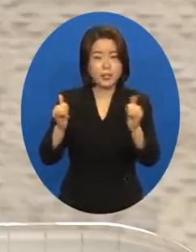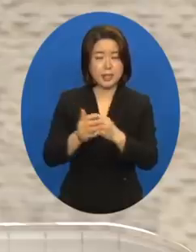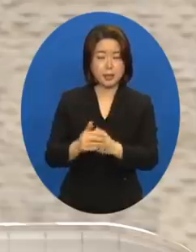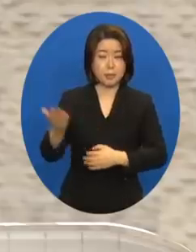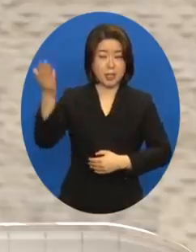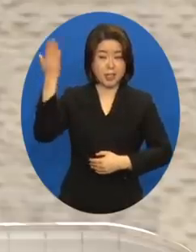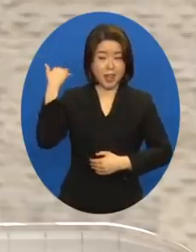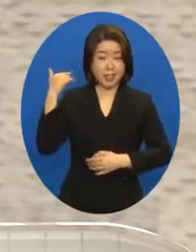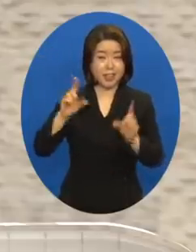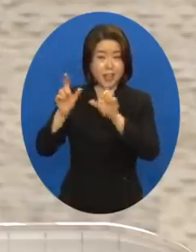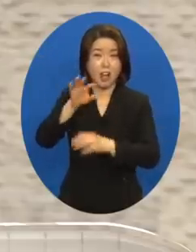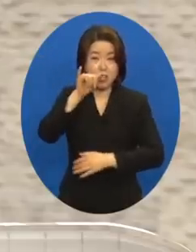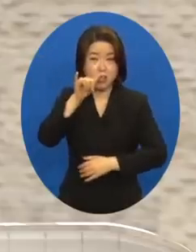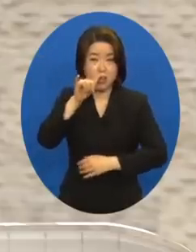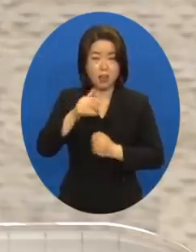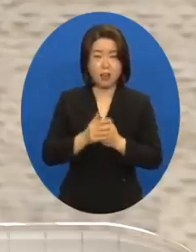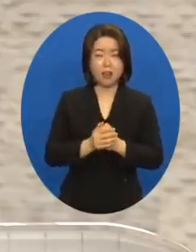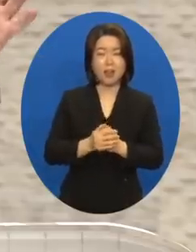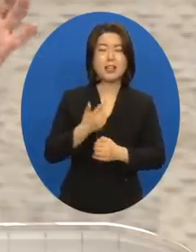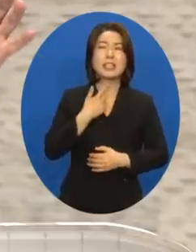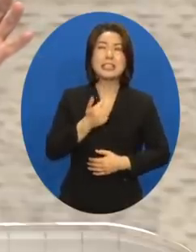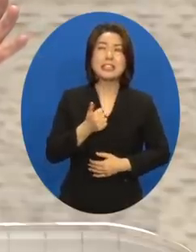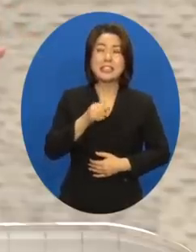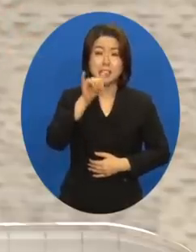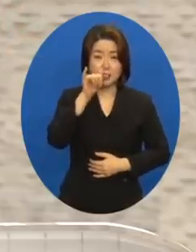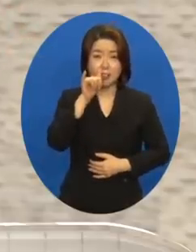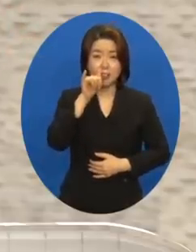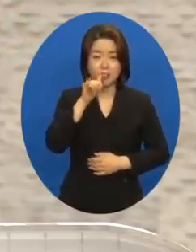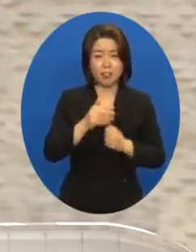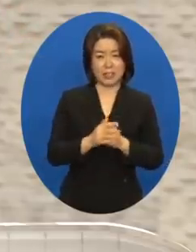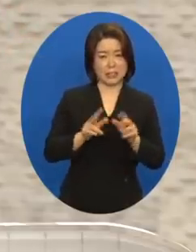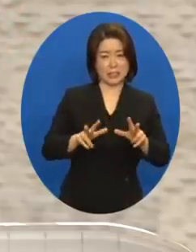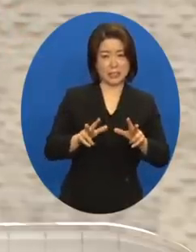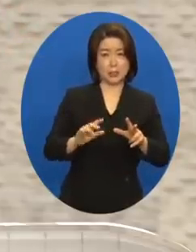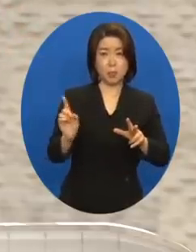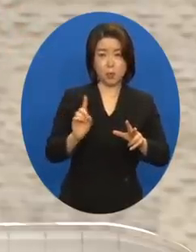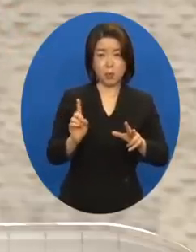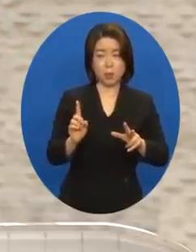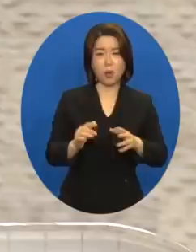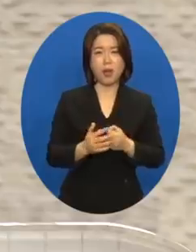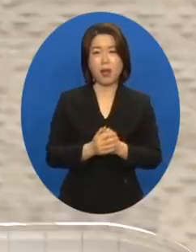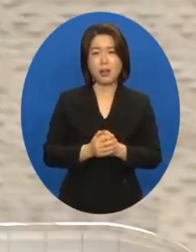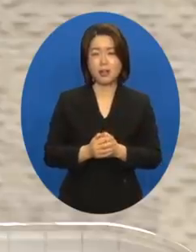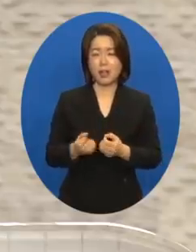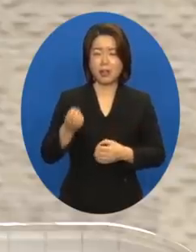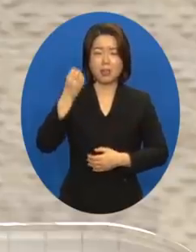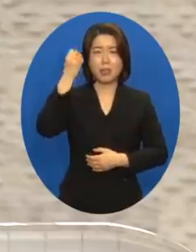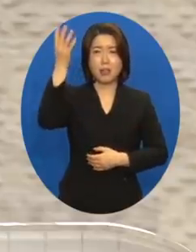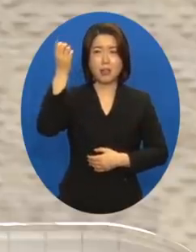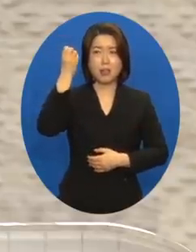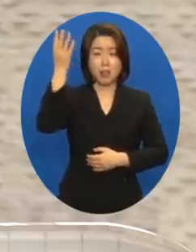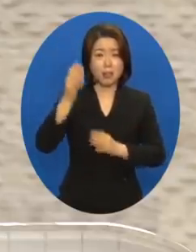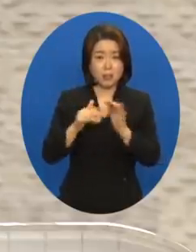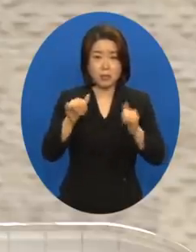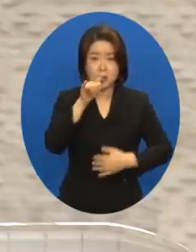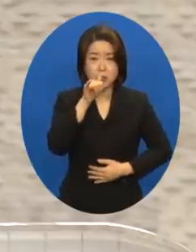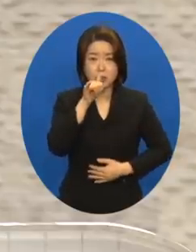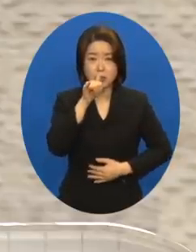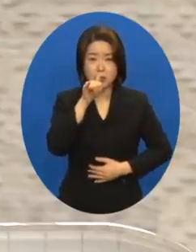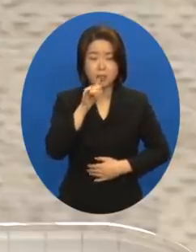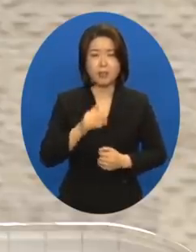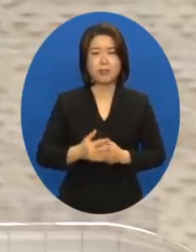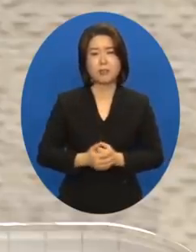살았었는데 그랬던 적으니 썼었는데 지금은 그거 다 잃어버린 사람이 있습니까